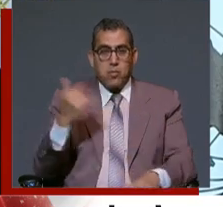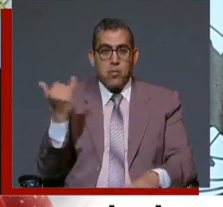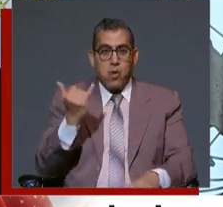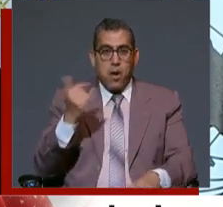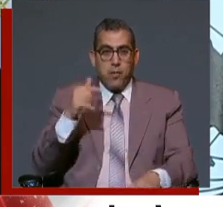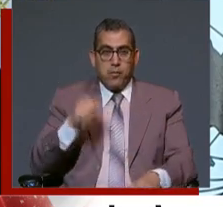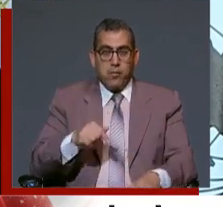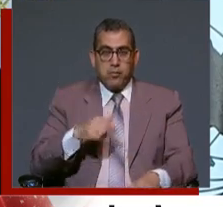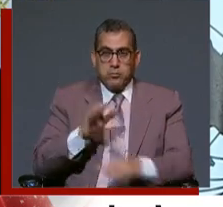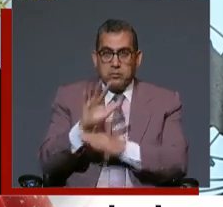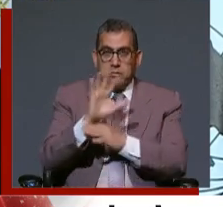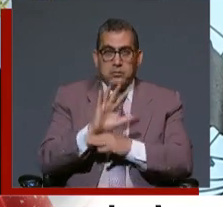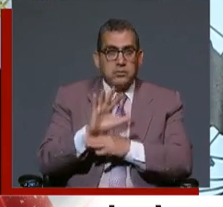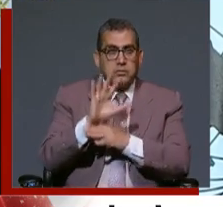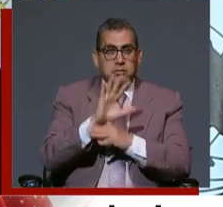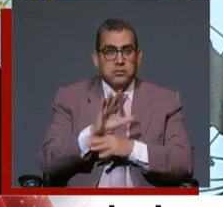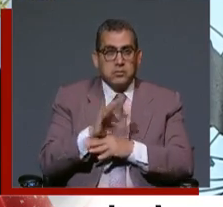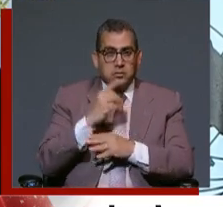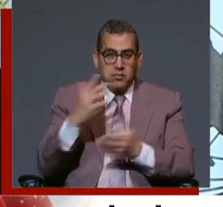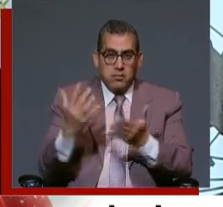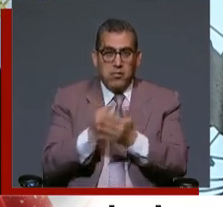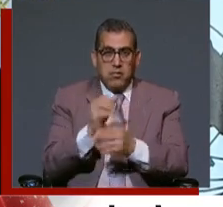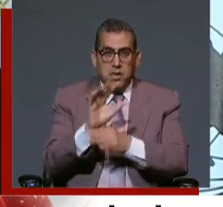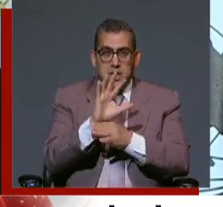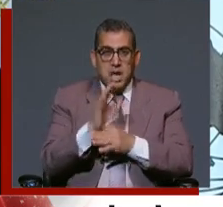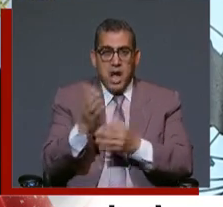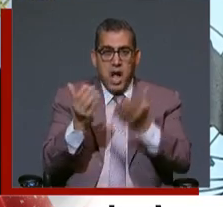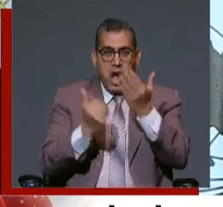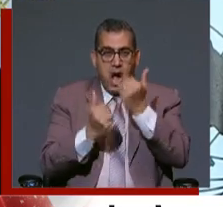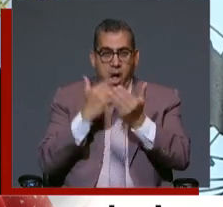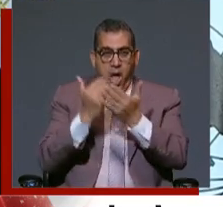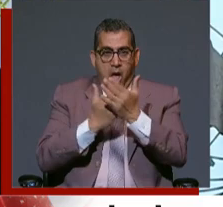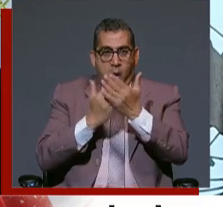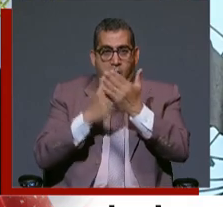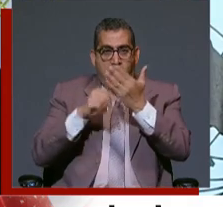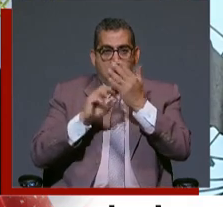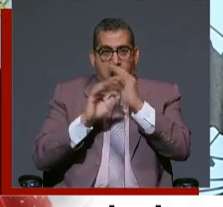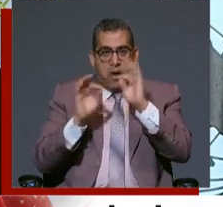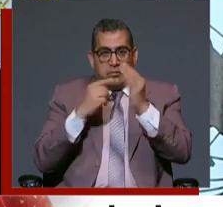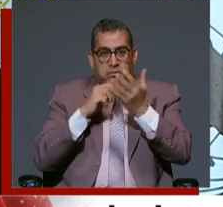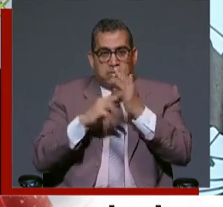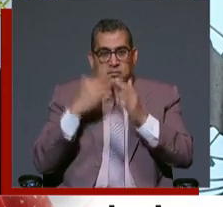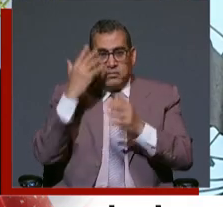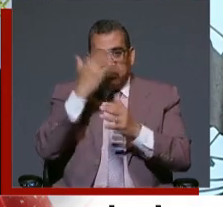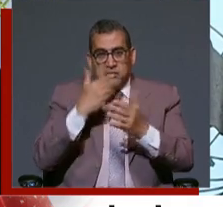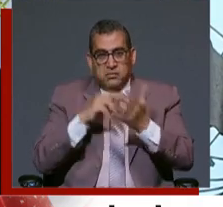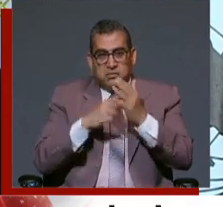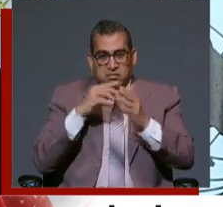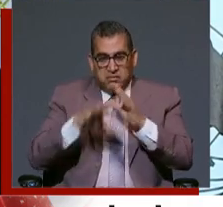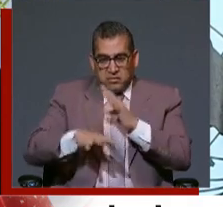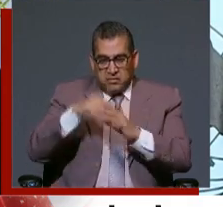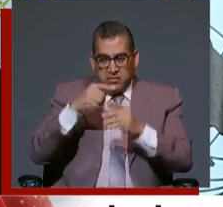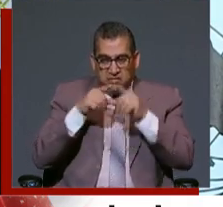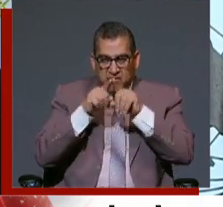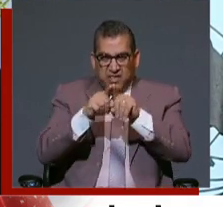نشجع وأن نحفز استثمارات القطاع الخاص في إفريقيا بإنشاء الظروف المناسبة